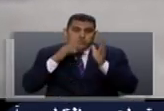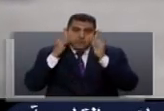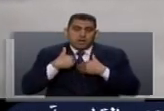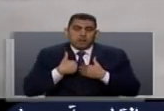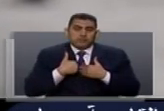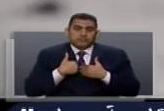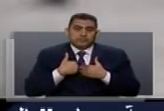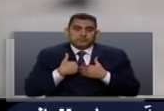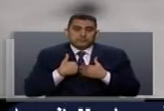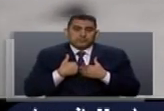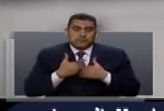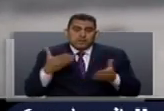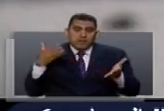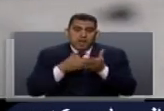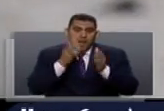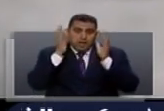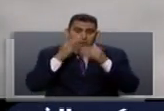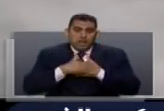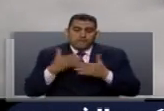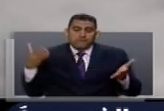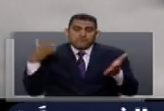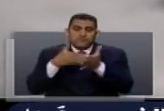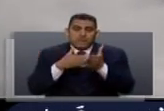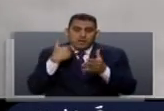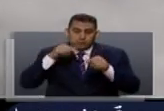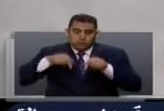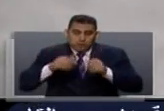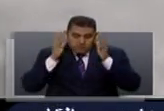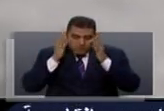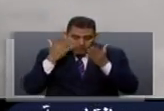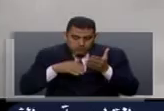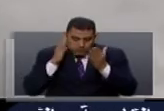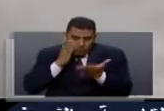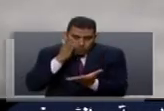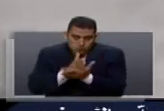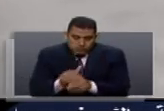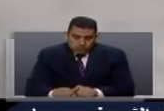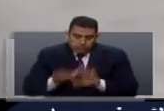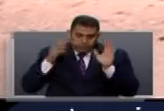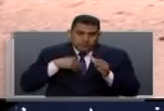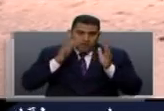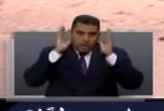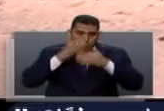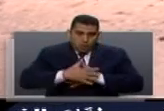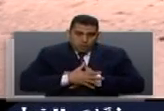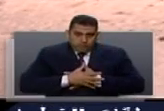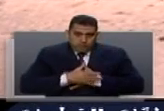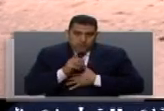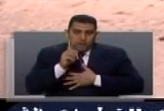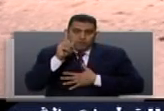الجامع و واخر صلاه صليتها سبت الاسلام و في الصلاه وسبت الصلاه من نصها يعني